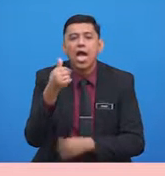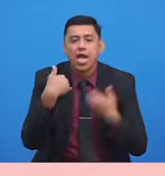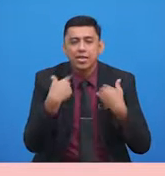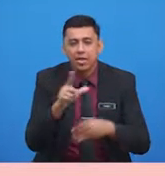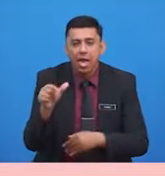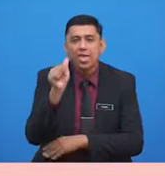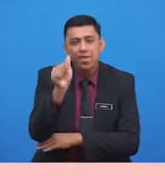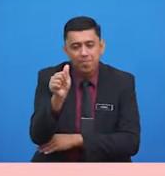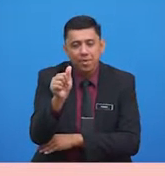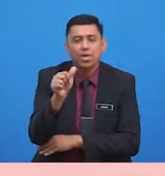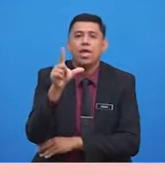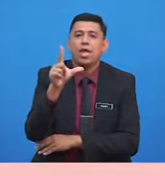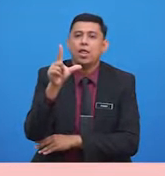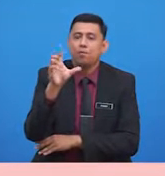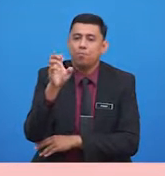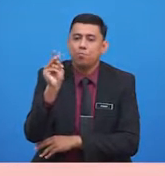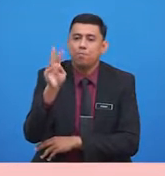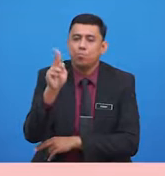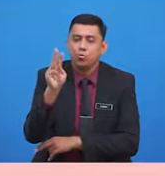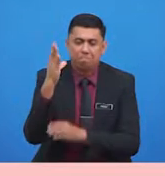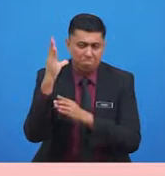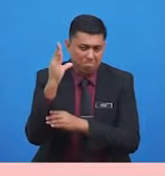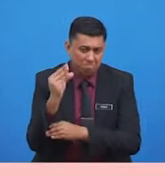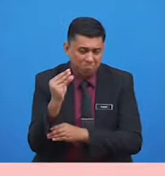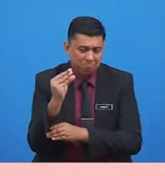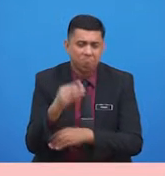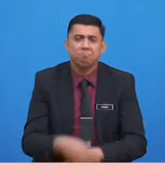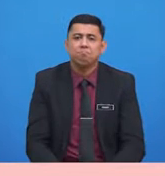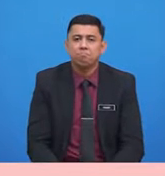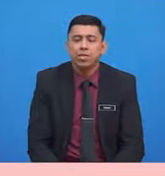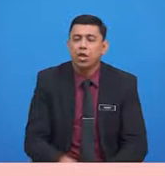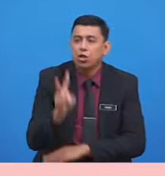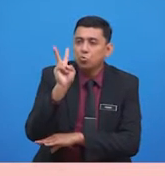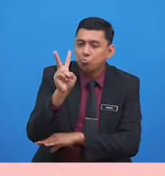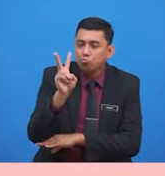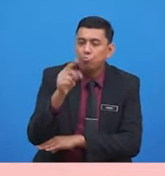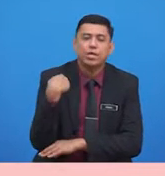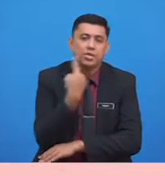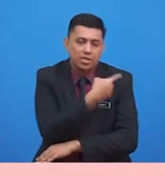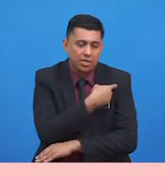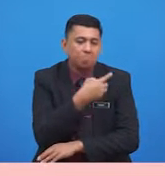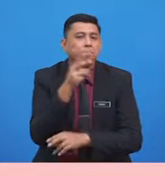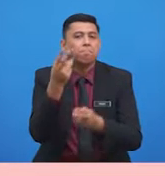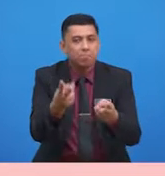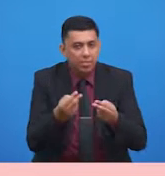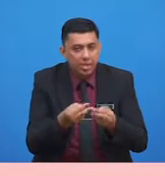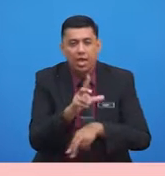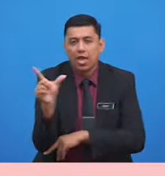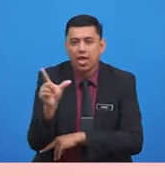adalah A. Lembut. Soalan 2. Kita